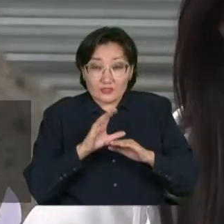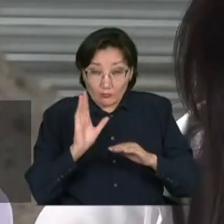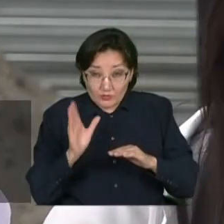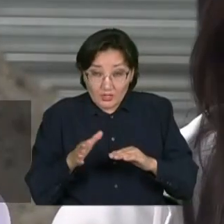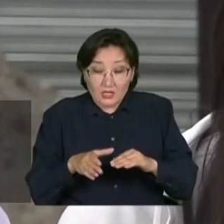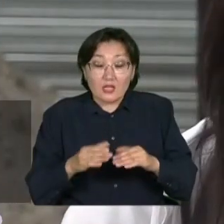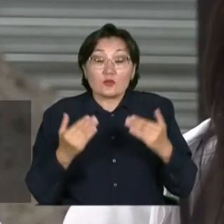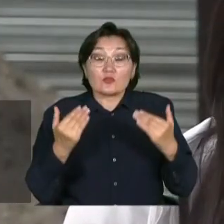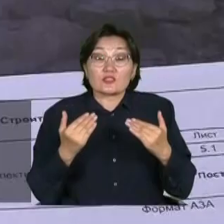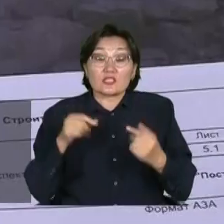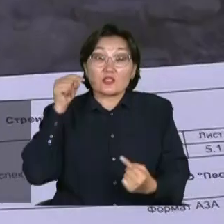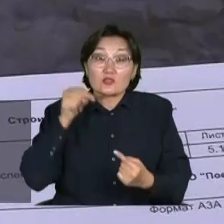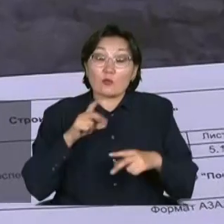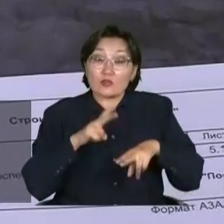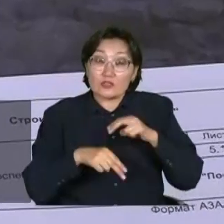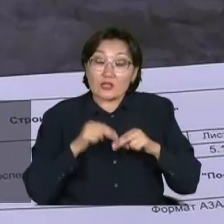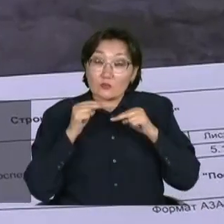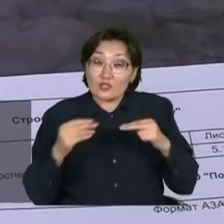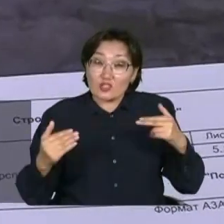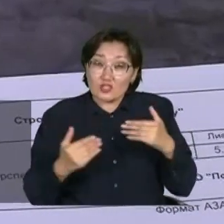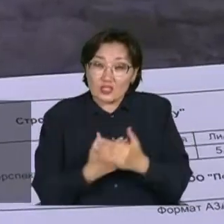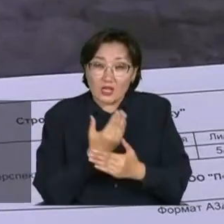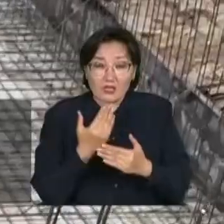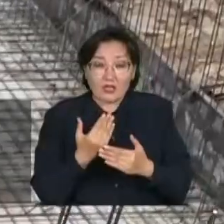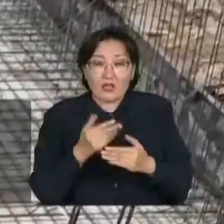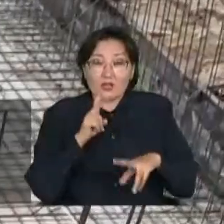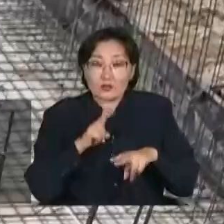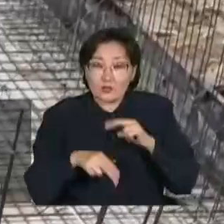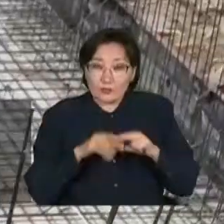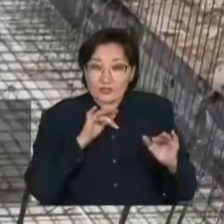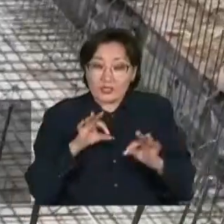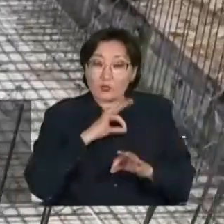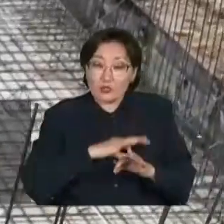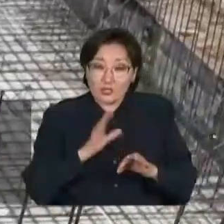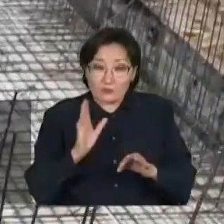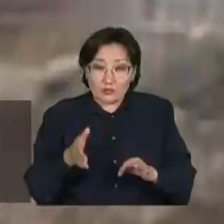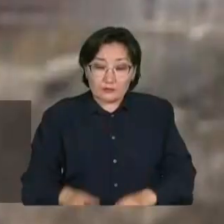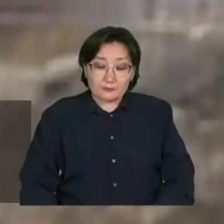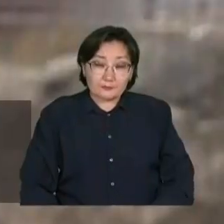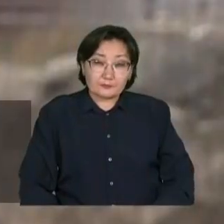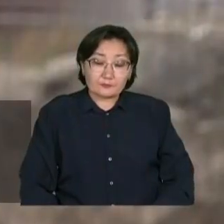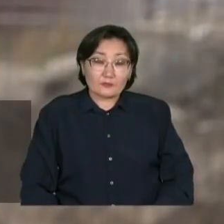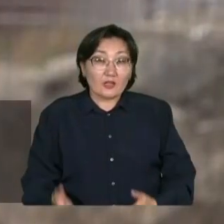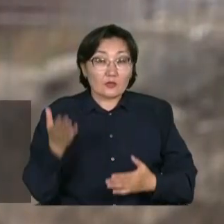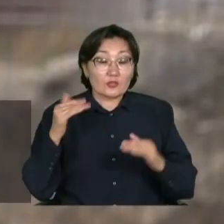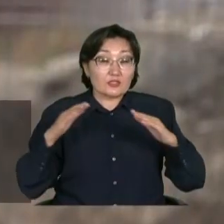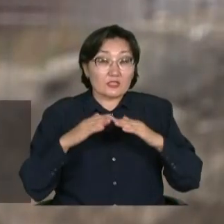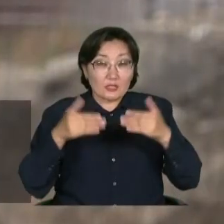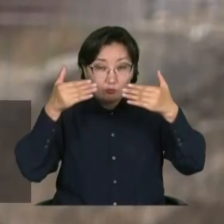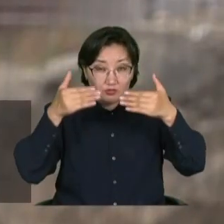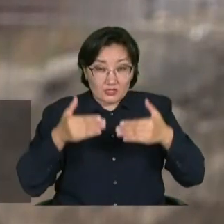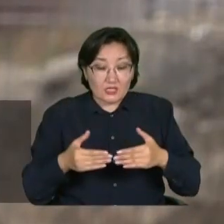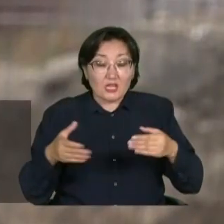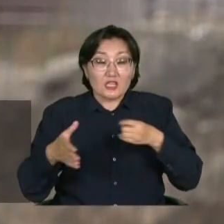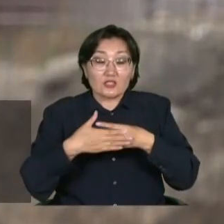Алайда заманға сай құрылыс ескеріліп, жаңаша әдіс тәсілдермен бой көтереді. Восстановим фасад, как он был раньше. Нысанның қасбетін,